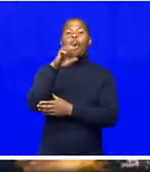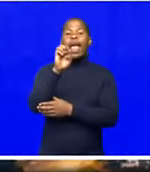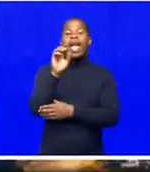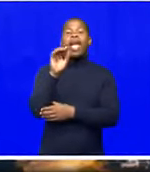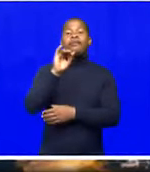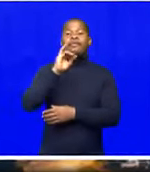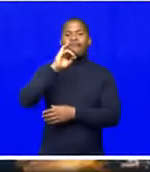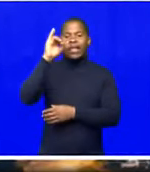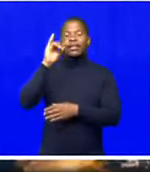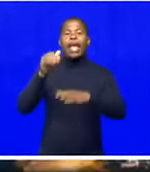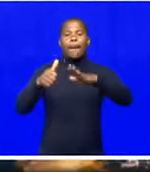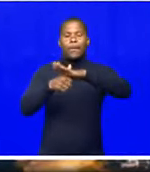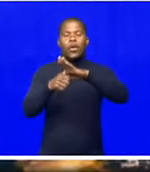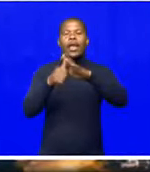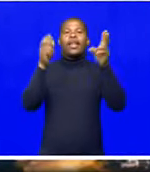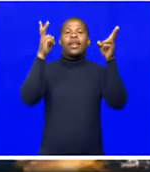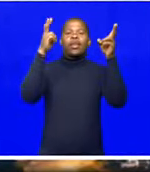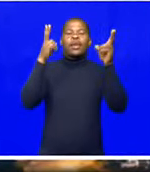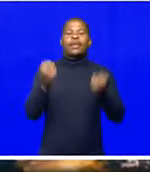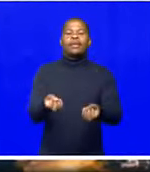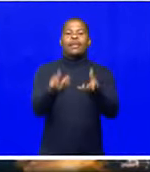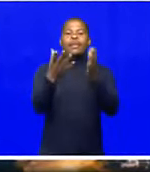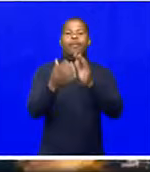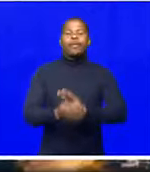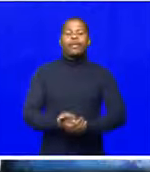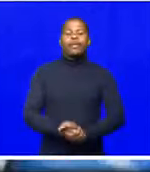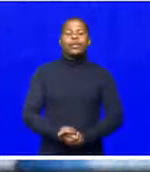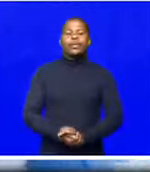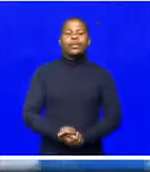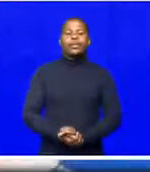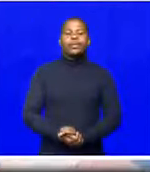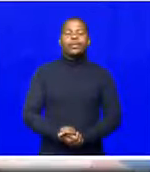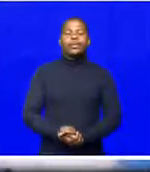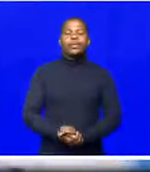zama wakanzimanzi singangeni ku Tindzaba natihloko